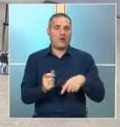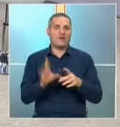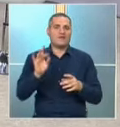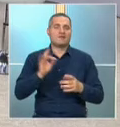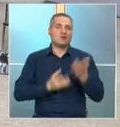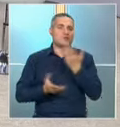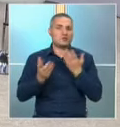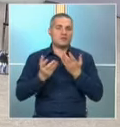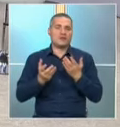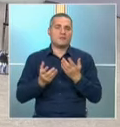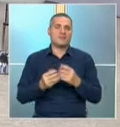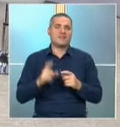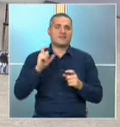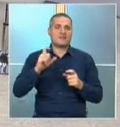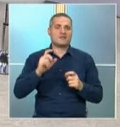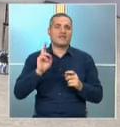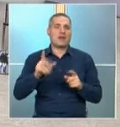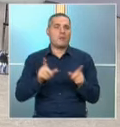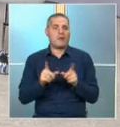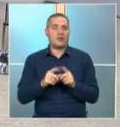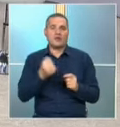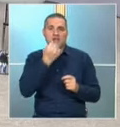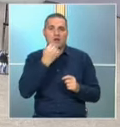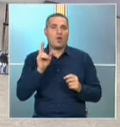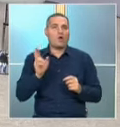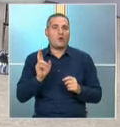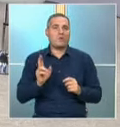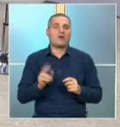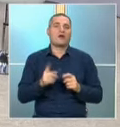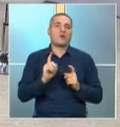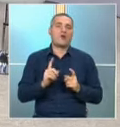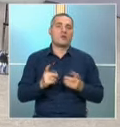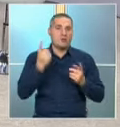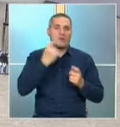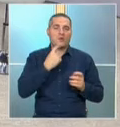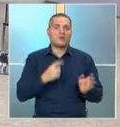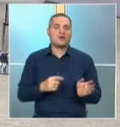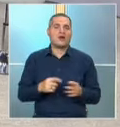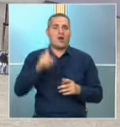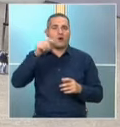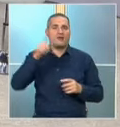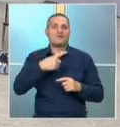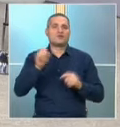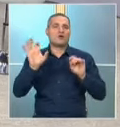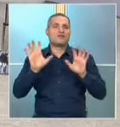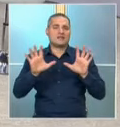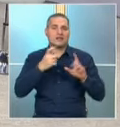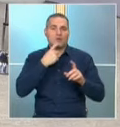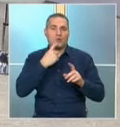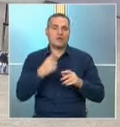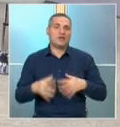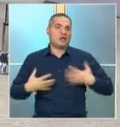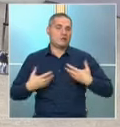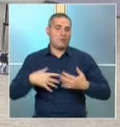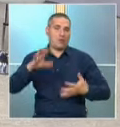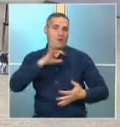средно училище Свети Свети Кирил Методий в село Крупник, което през миналата година чества 110 години. Желая